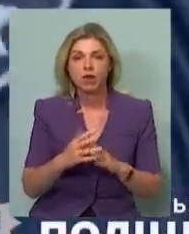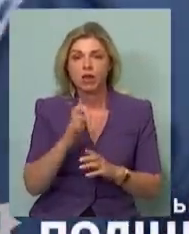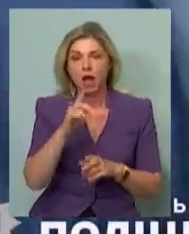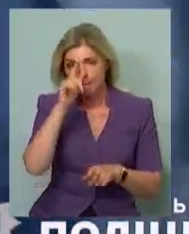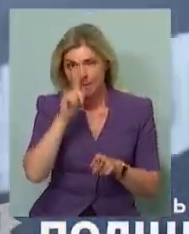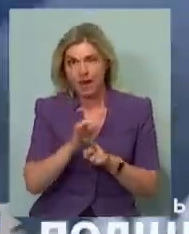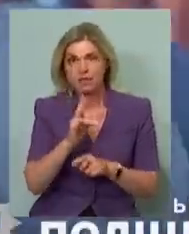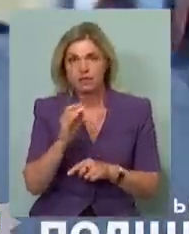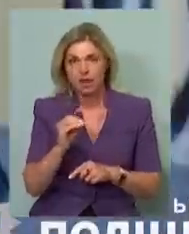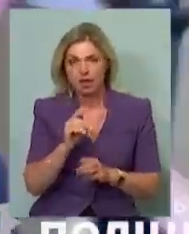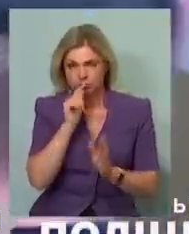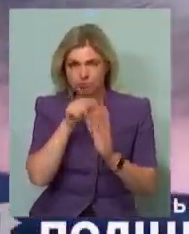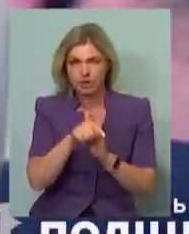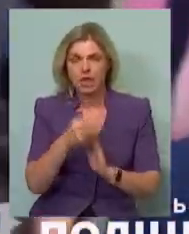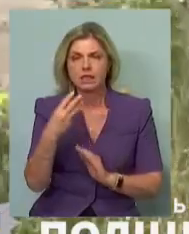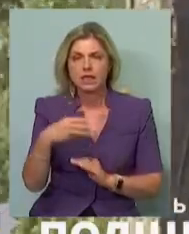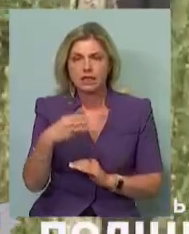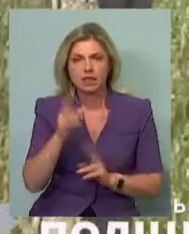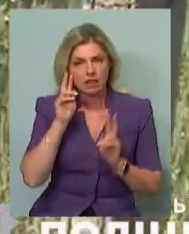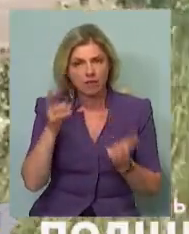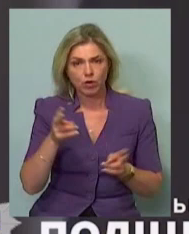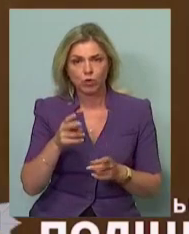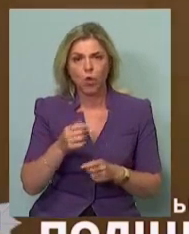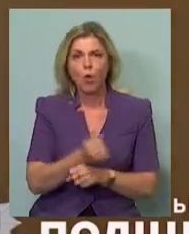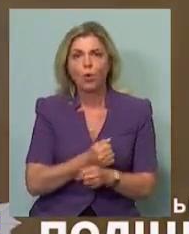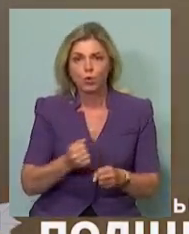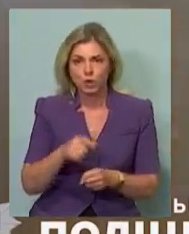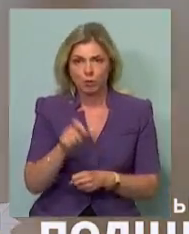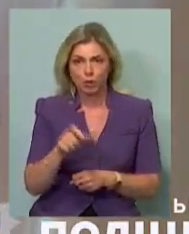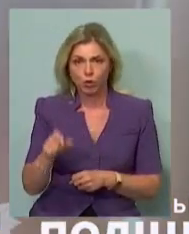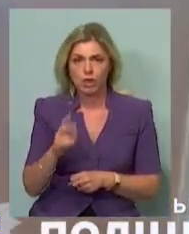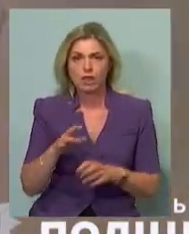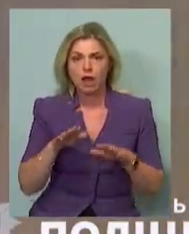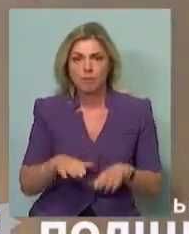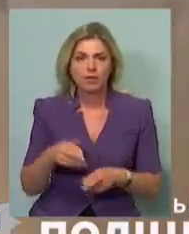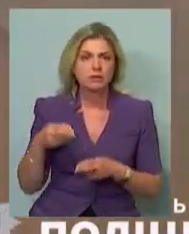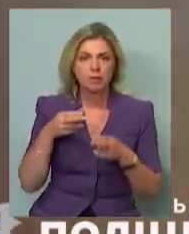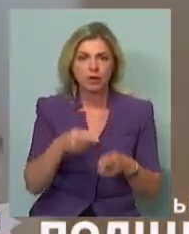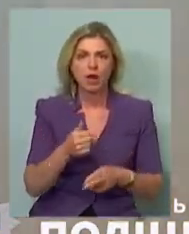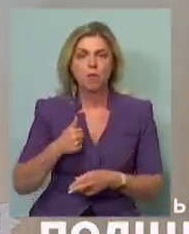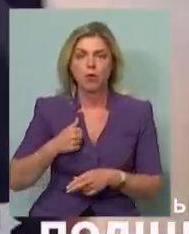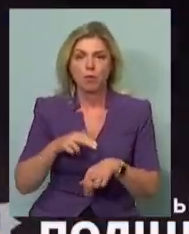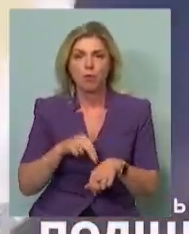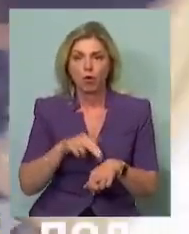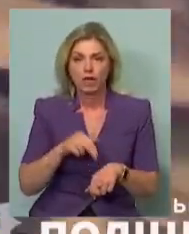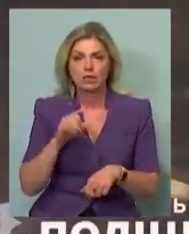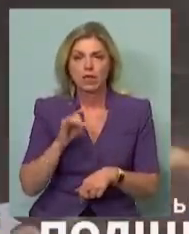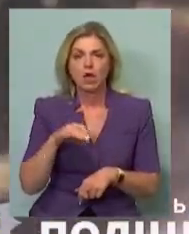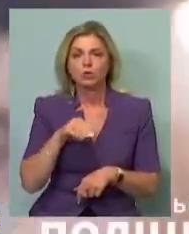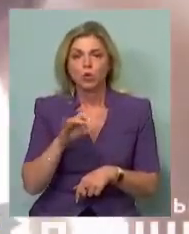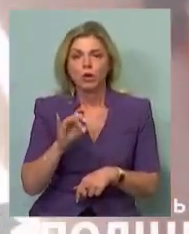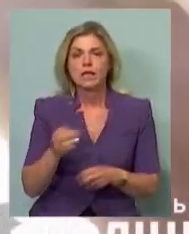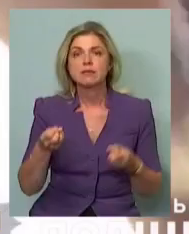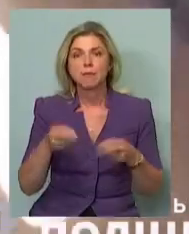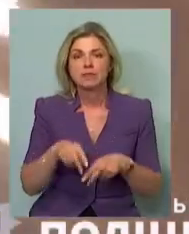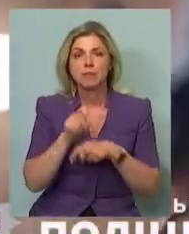Братське проникли 30 невідомих озброєних людей. На місце по тривозі прибули поліцейські, бійці спецпідрозділу ТОР та